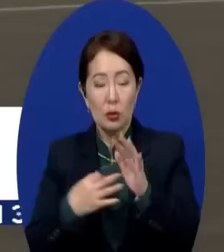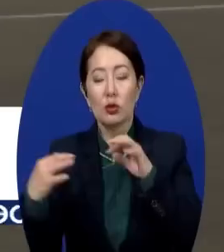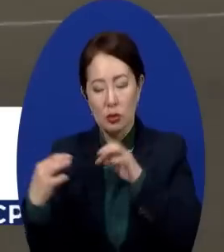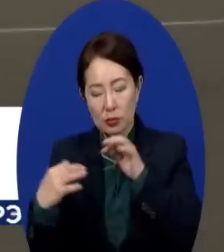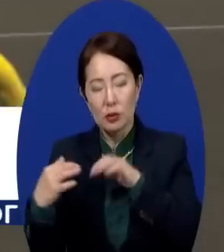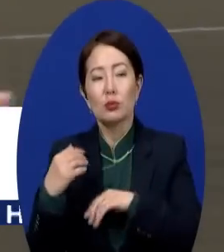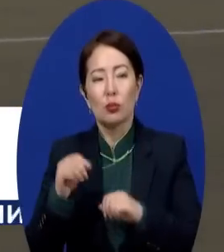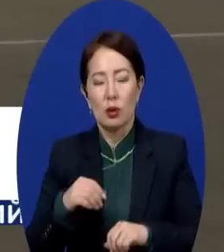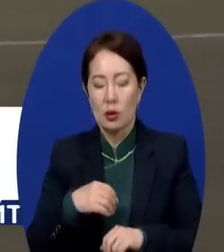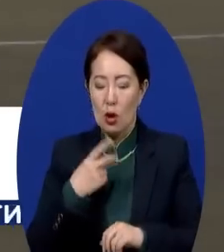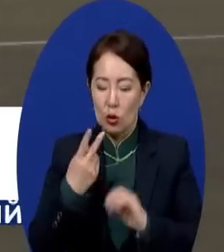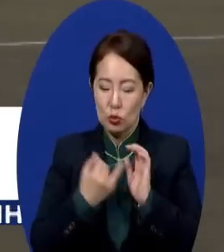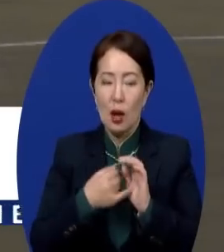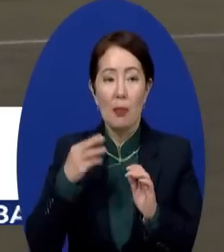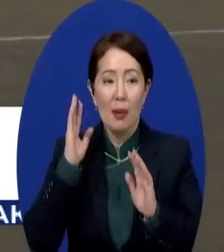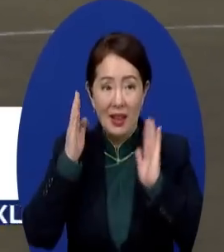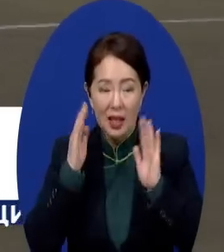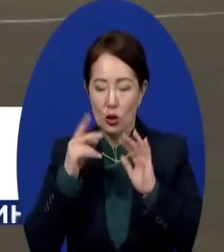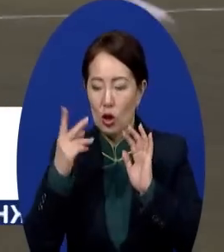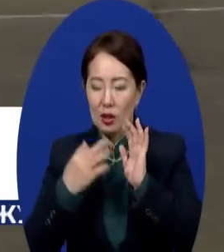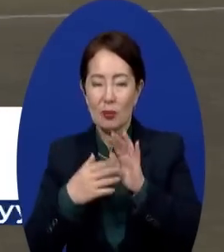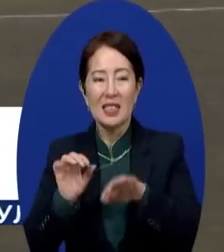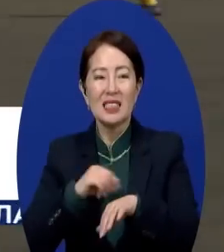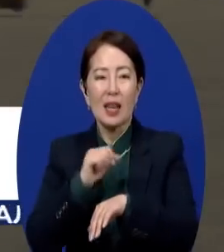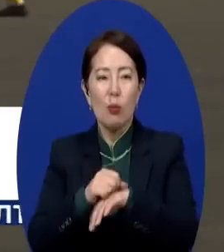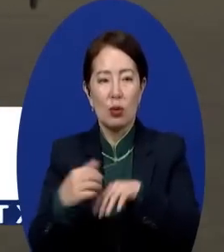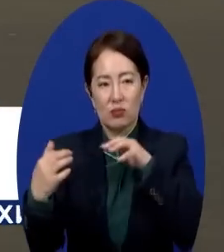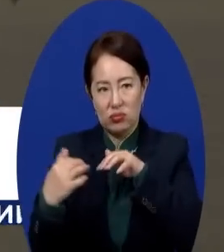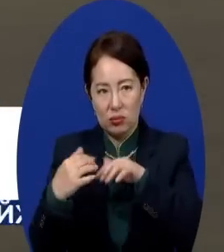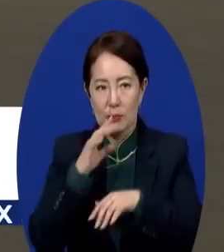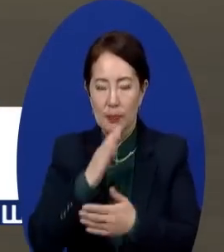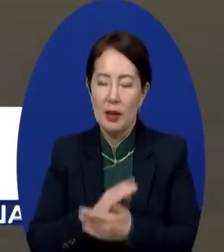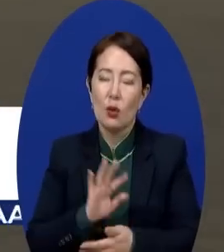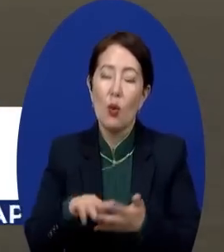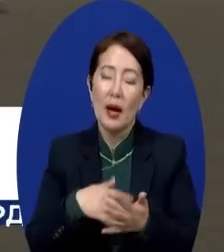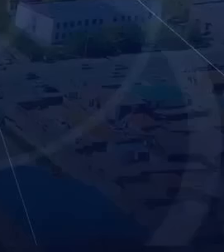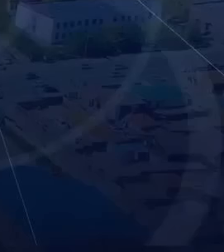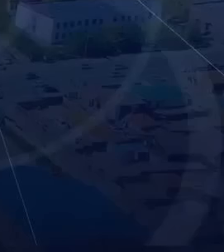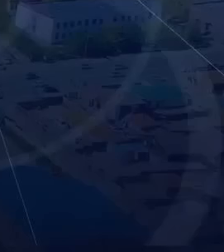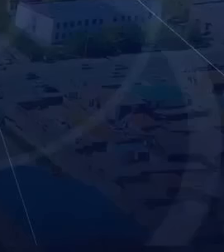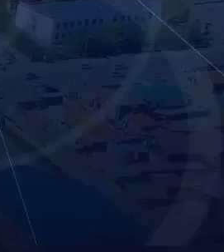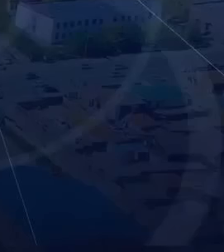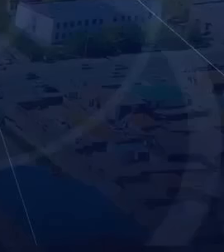хувьд 26-ны өдөр Малайстай, 28-ны өдөр Сингапурын багтай тоглох байртай байна.